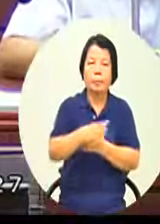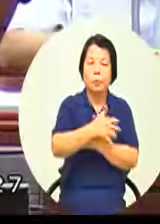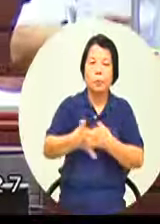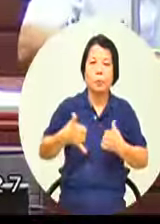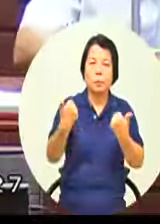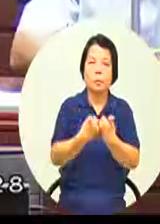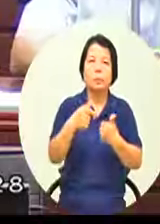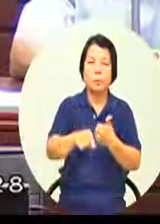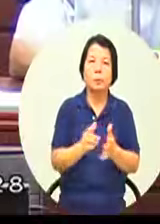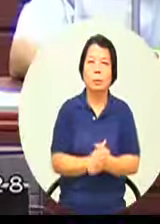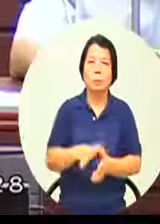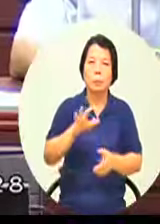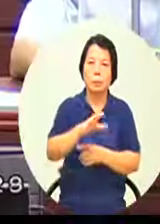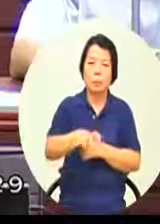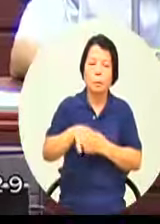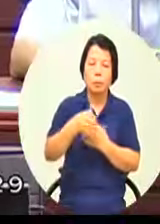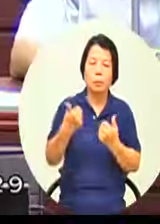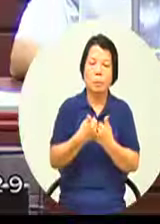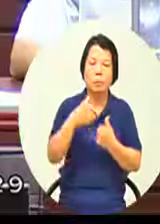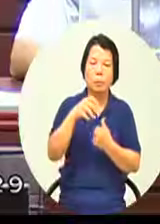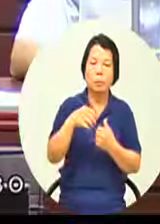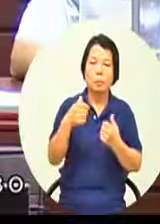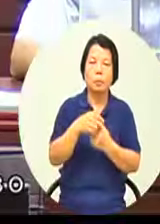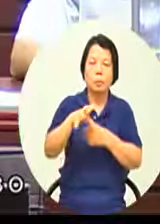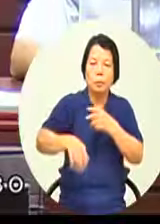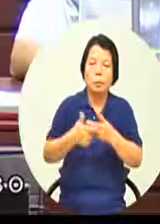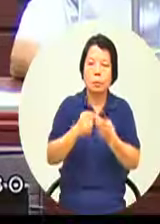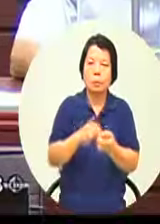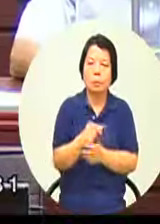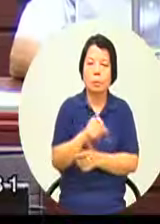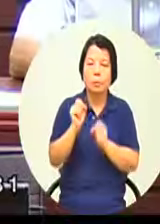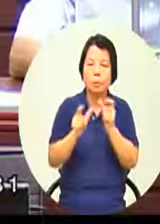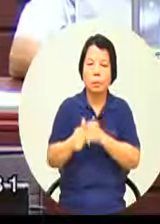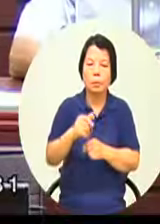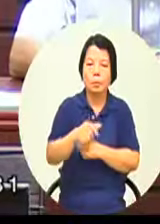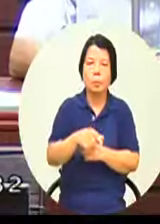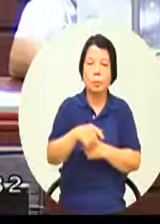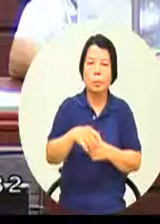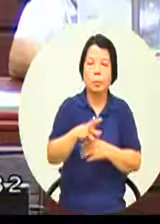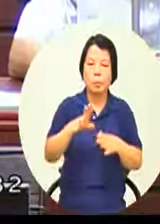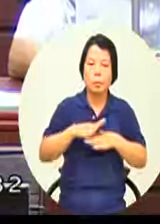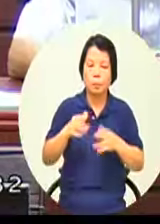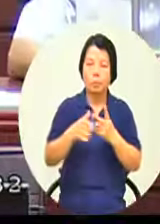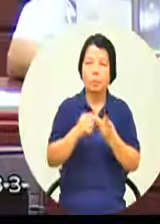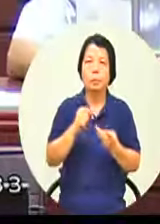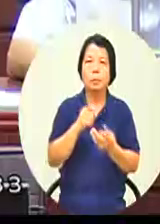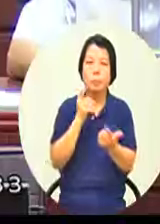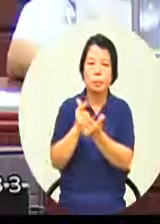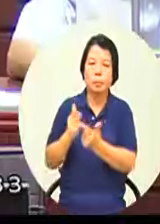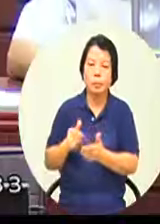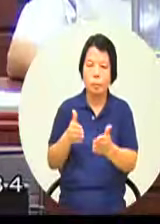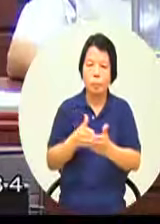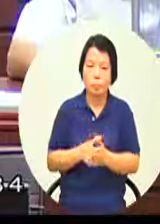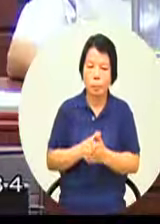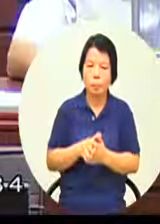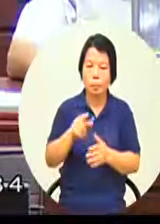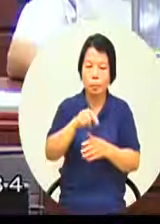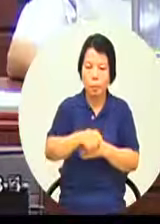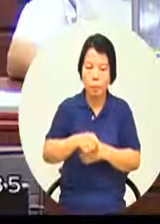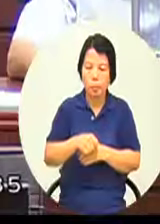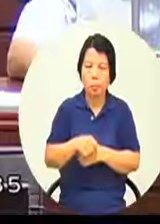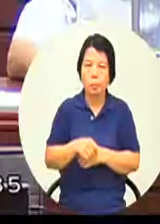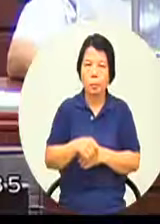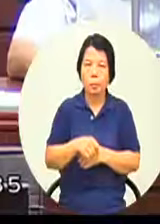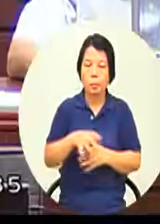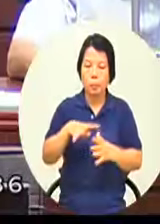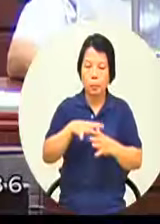包括我们农业局、金花局呢，还有我们的消保官呢，配合检调单位查询，我想在其中的脉络呢，啊，我